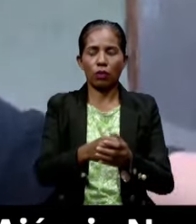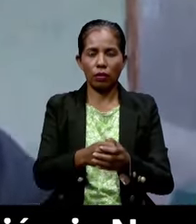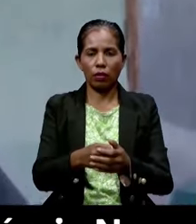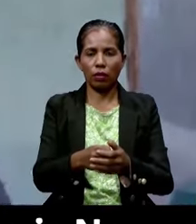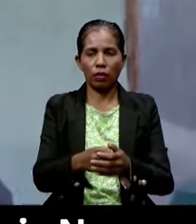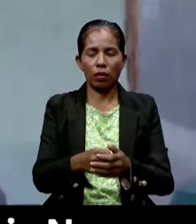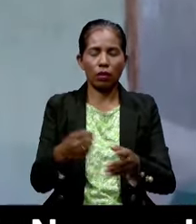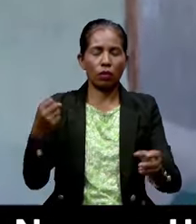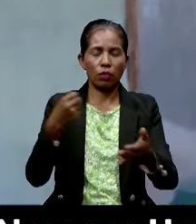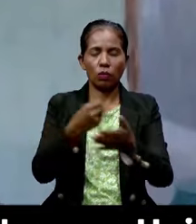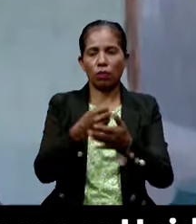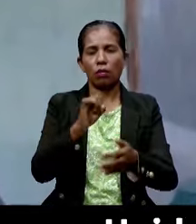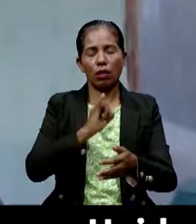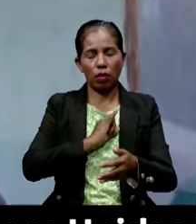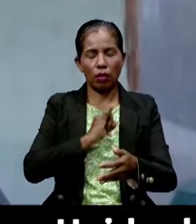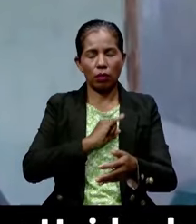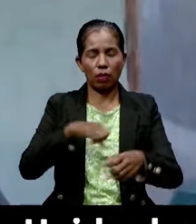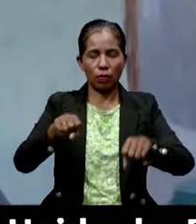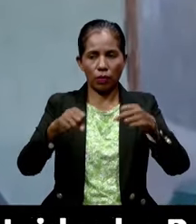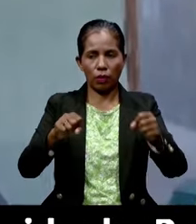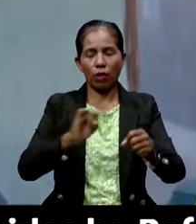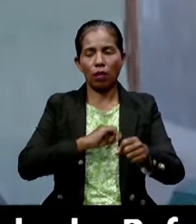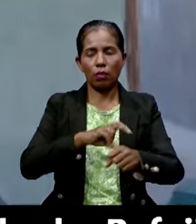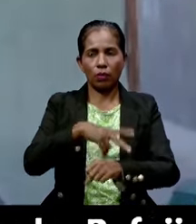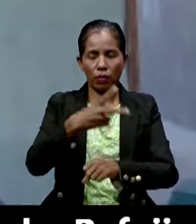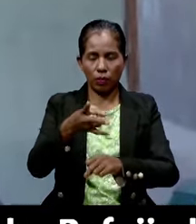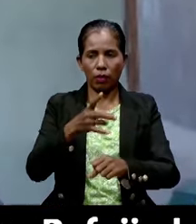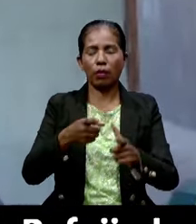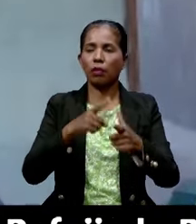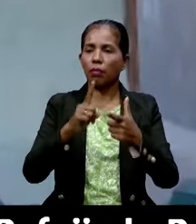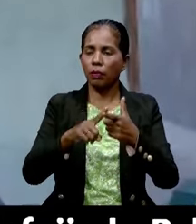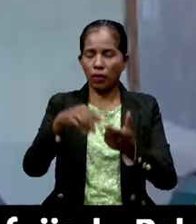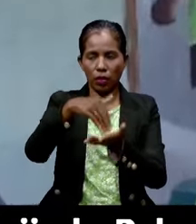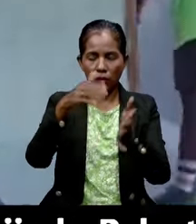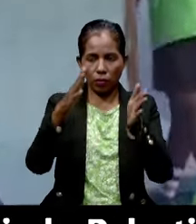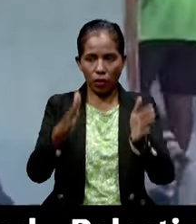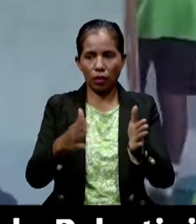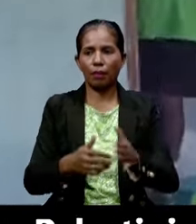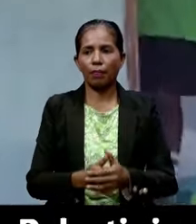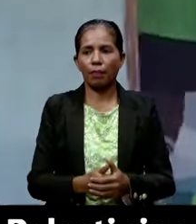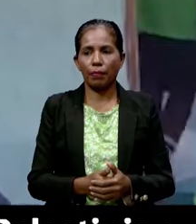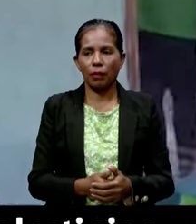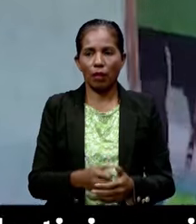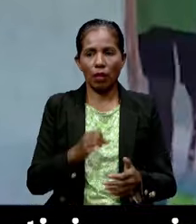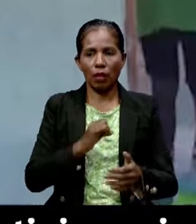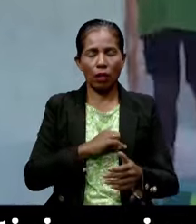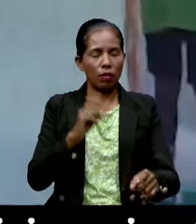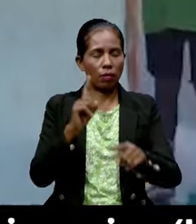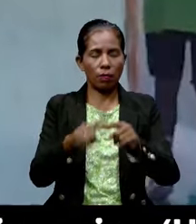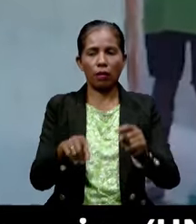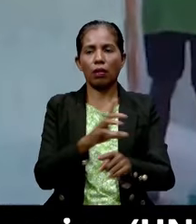au iha motor lete. Ya fatin hana ba. Ine iha alunus ne wen kera. Ne bena masla bel halu